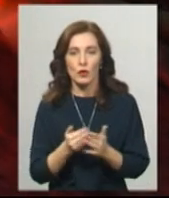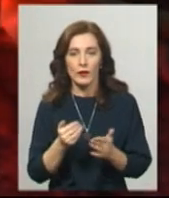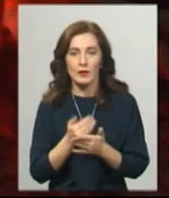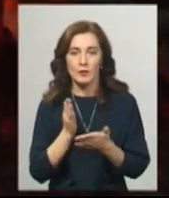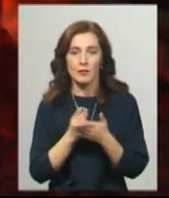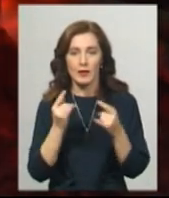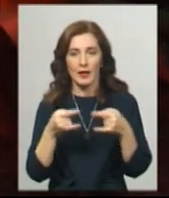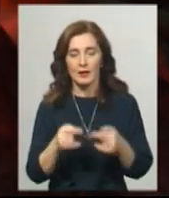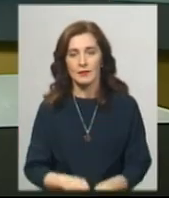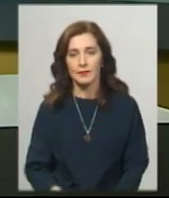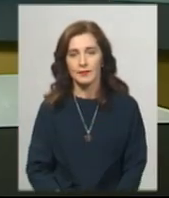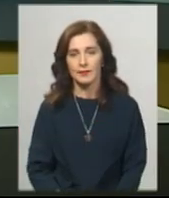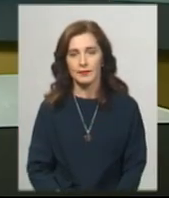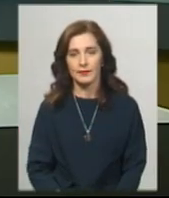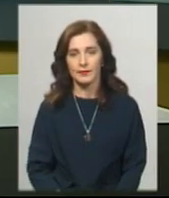Суспільному. Хмельницький.